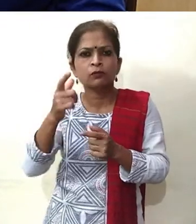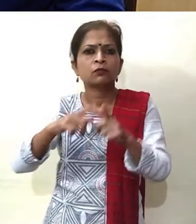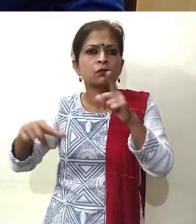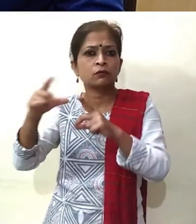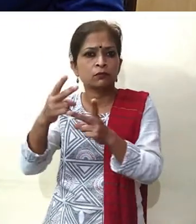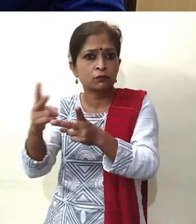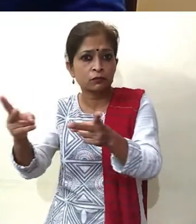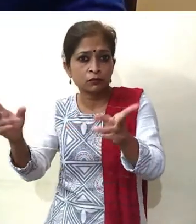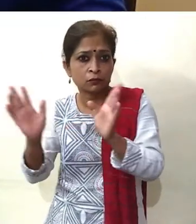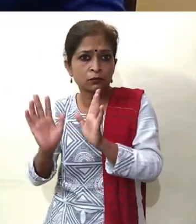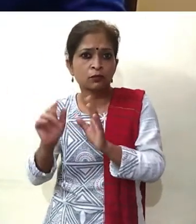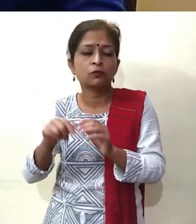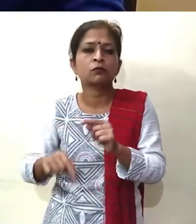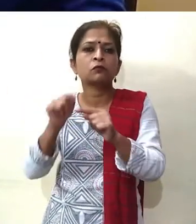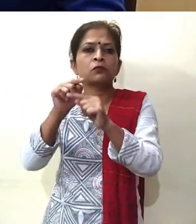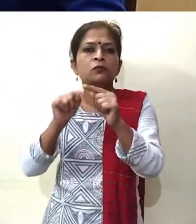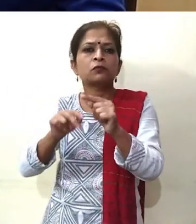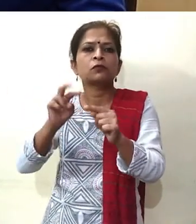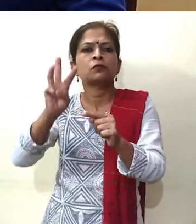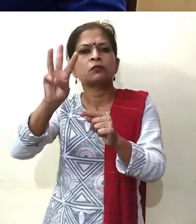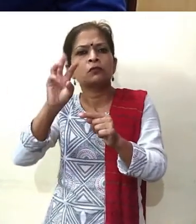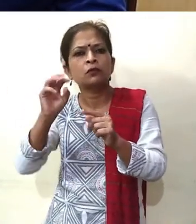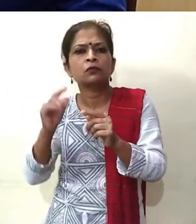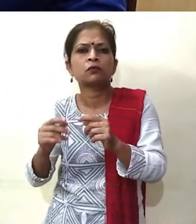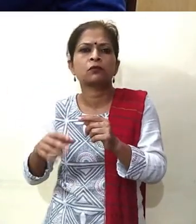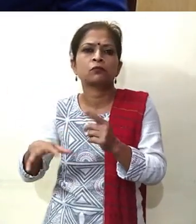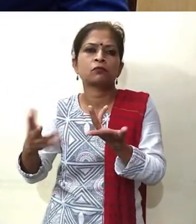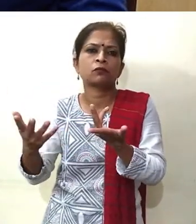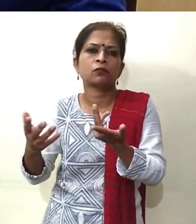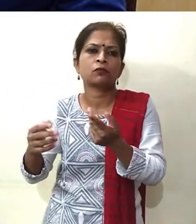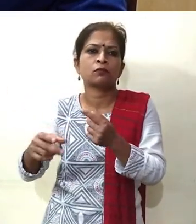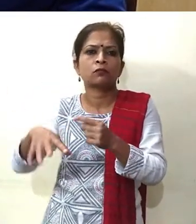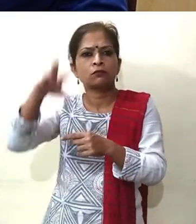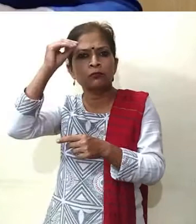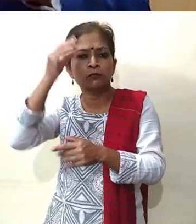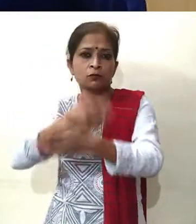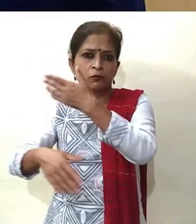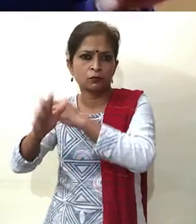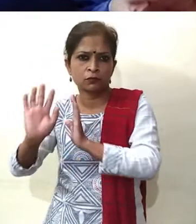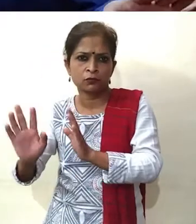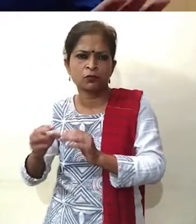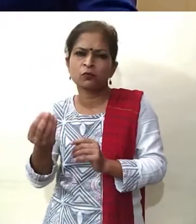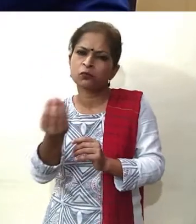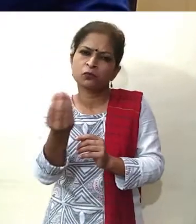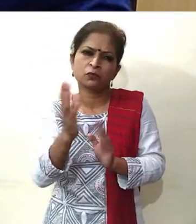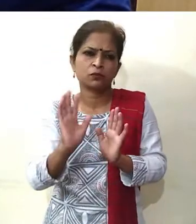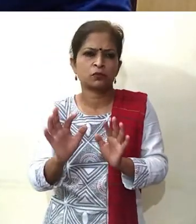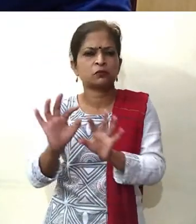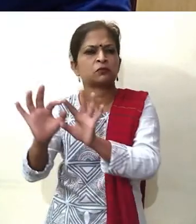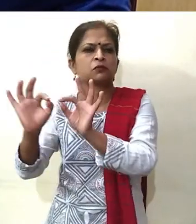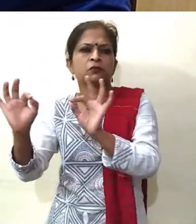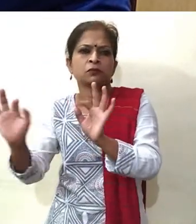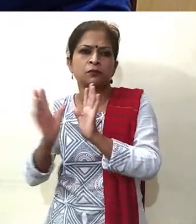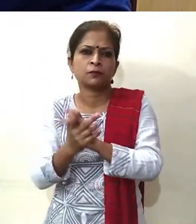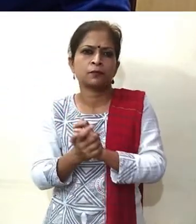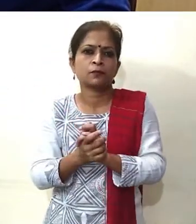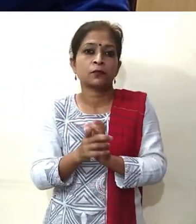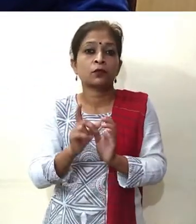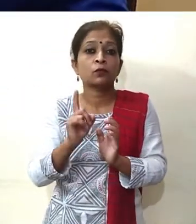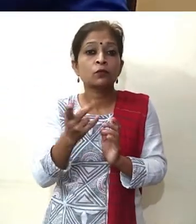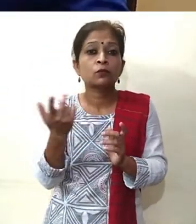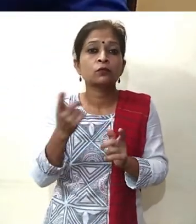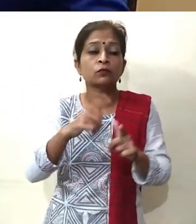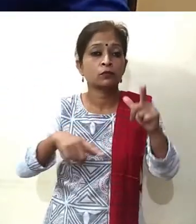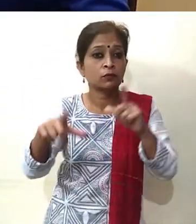भाषा हो, उसमें 30% का लर्निंग डिसेबिलिटी नहीं दिखेगा आपको, कुछ दिखेंगे, वो तो साधारण है, कुछ दिखेंगे आपको,